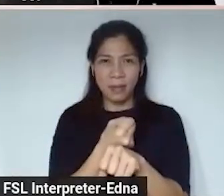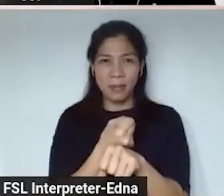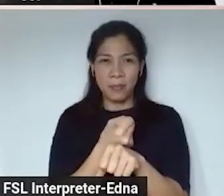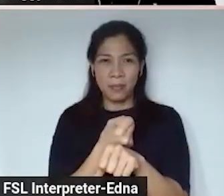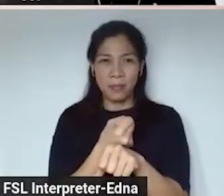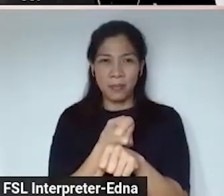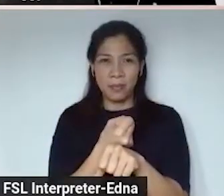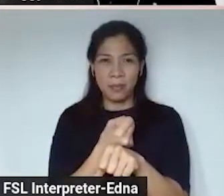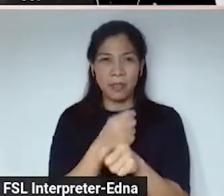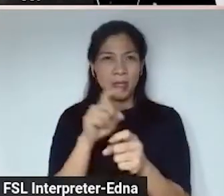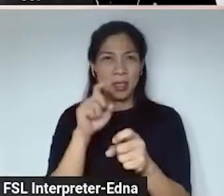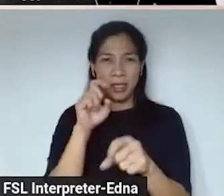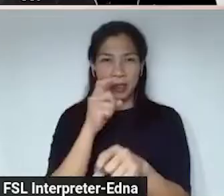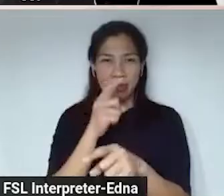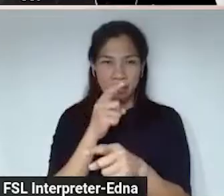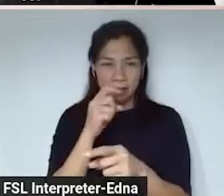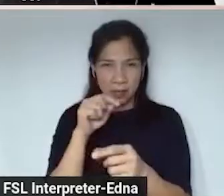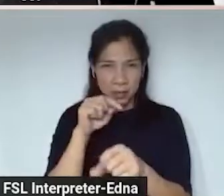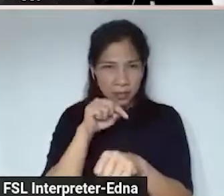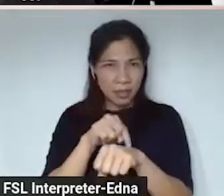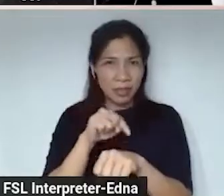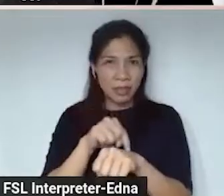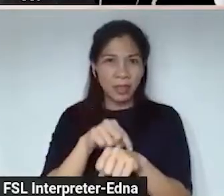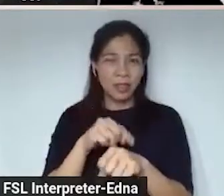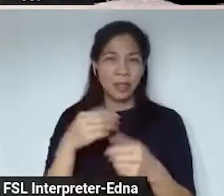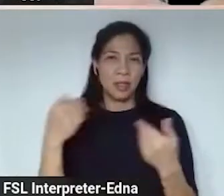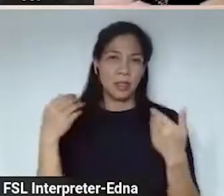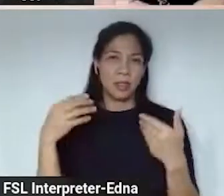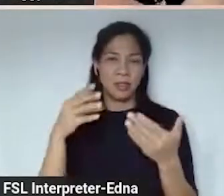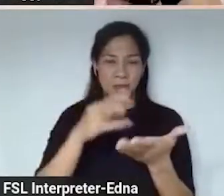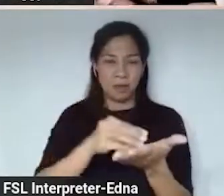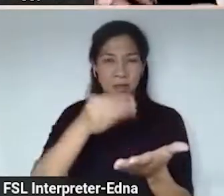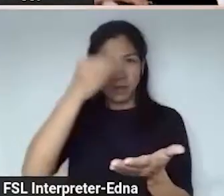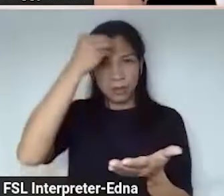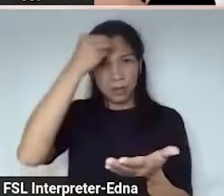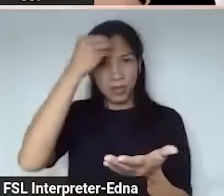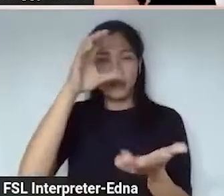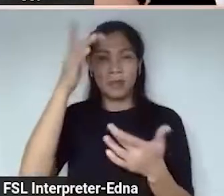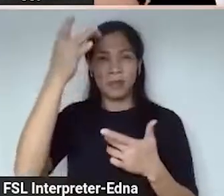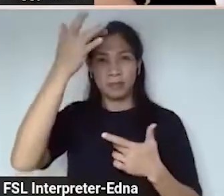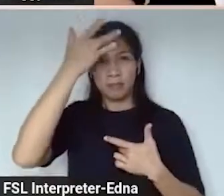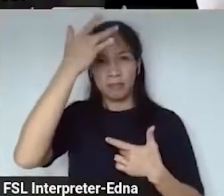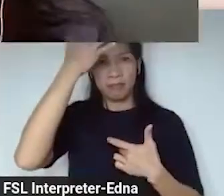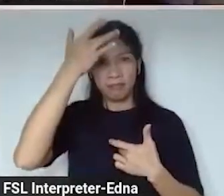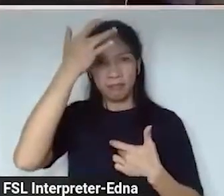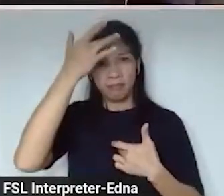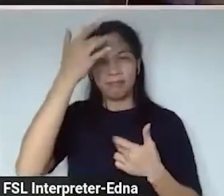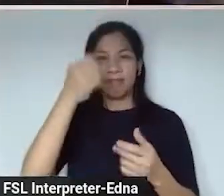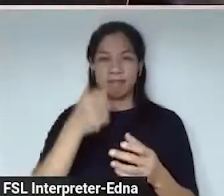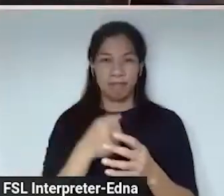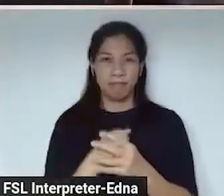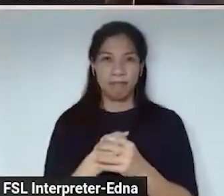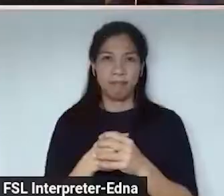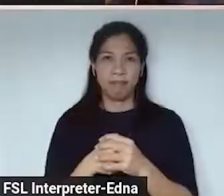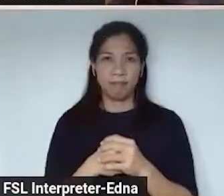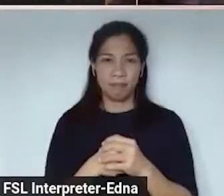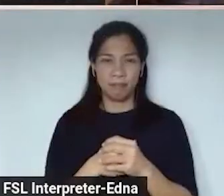particular moment na doon niya nalaman na may sakit siya. So, it's just my feedback, Miss Peggy. Kaya nga,